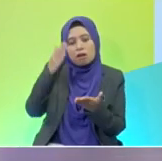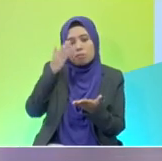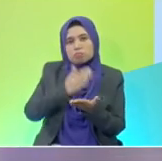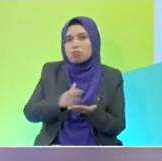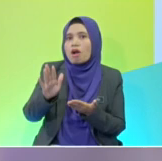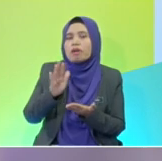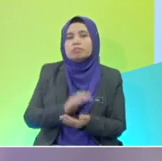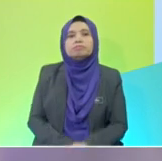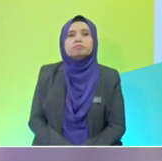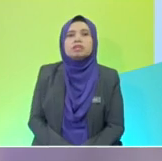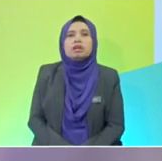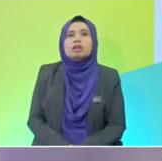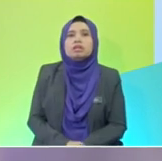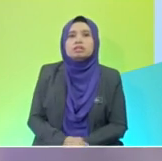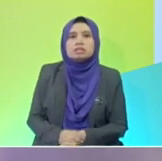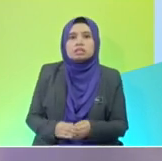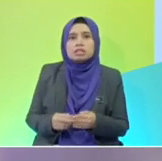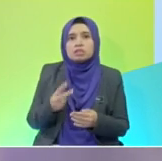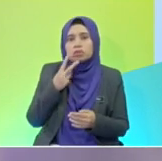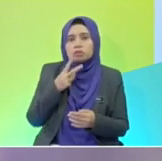kadang-kadang tepatnya